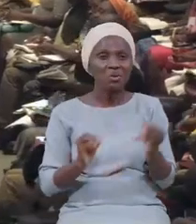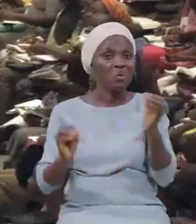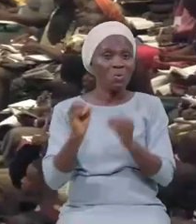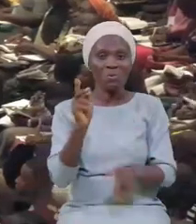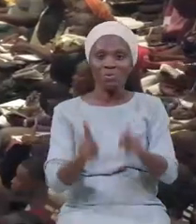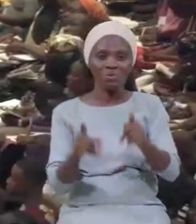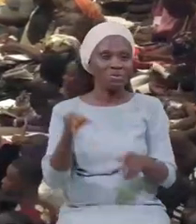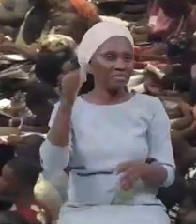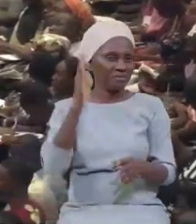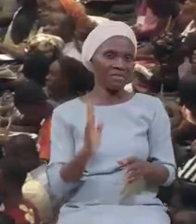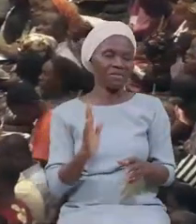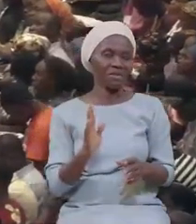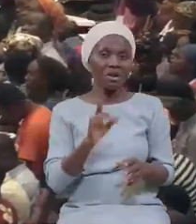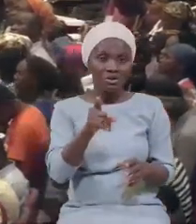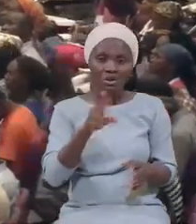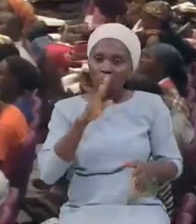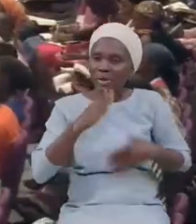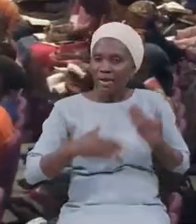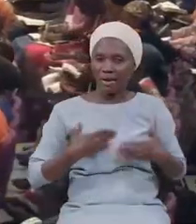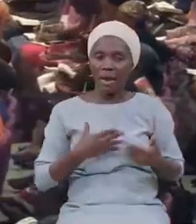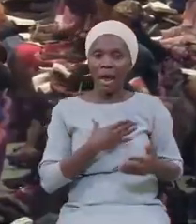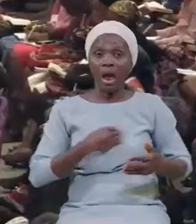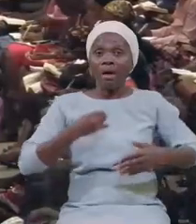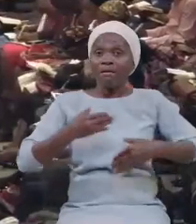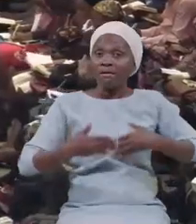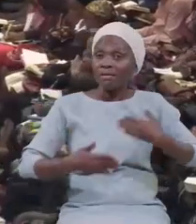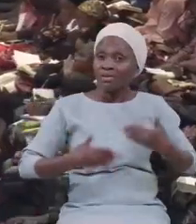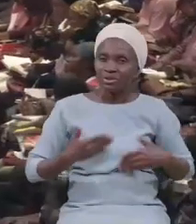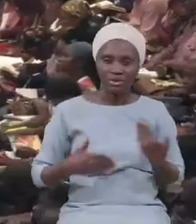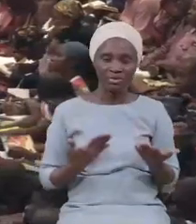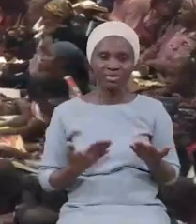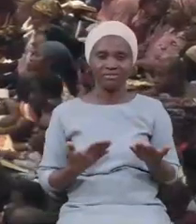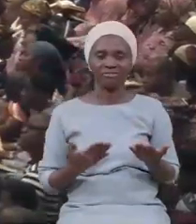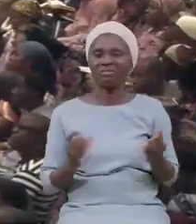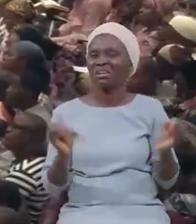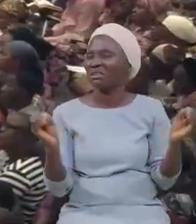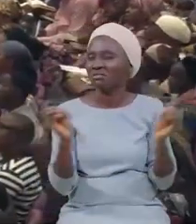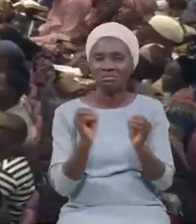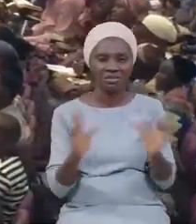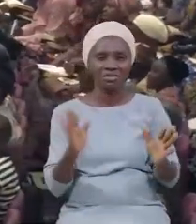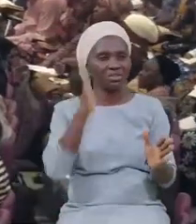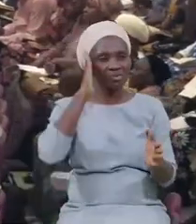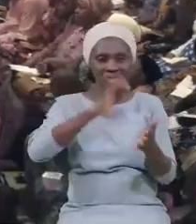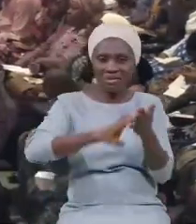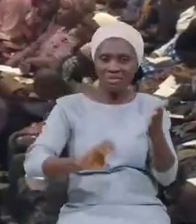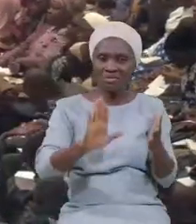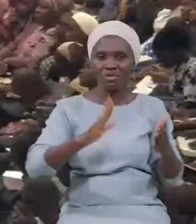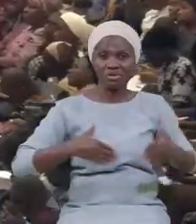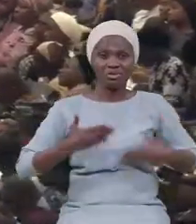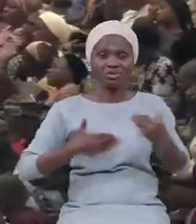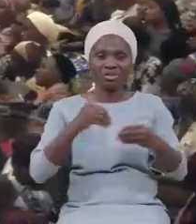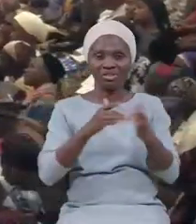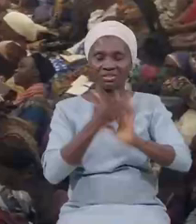pas. Ne craignez pas, peuple de Dieu. Sois dans l'allégresse et réjouis-toi. Rien n'ôtera votre joie.